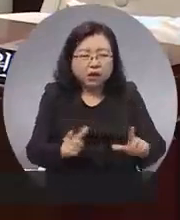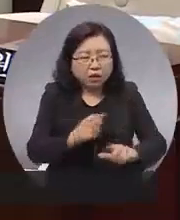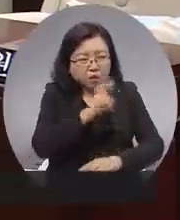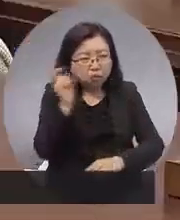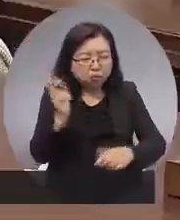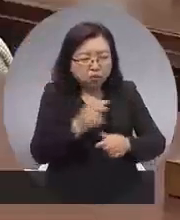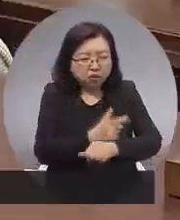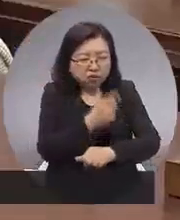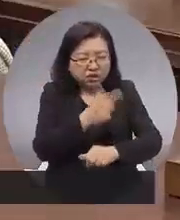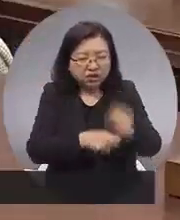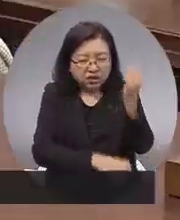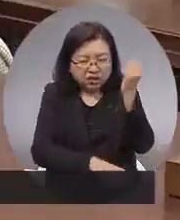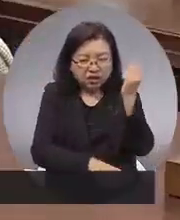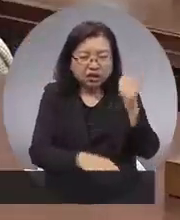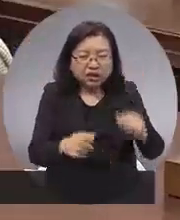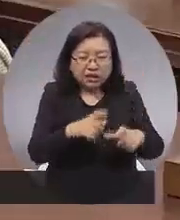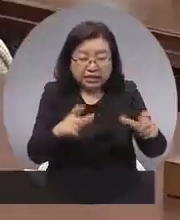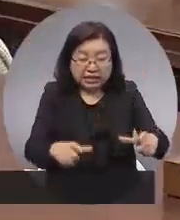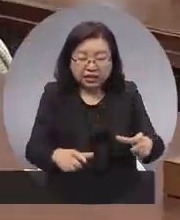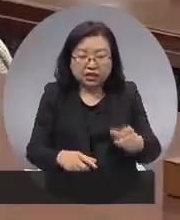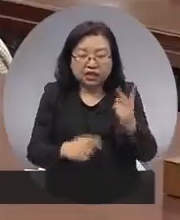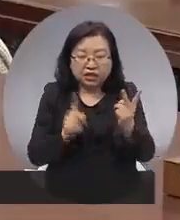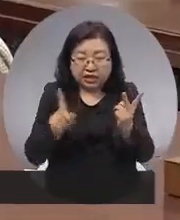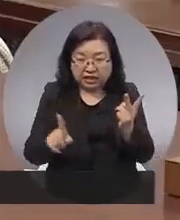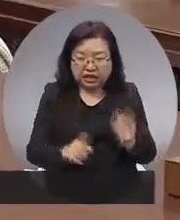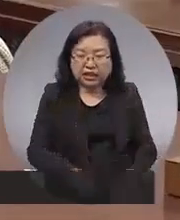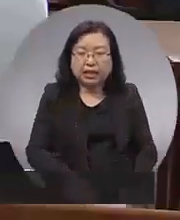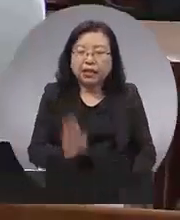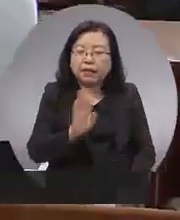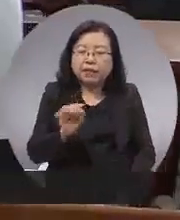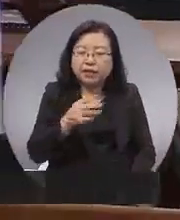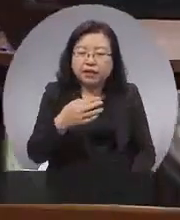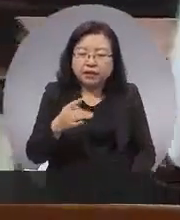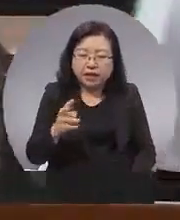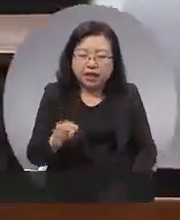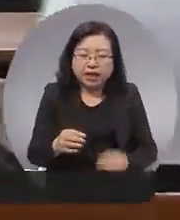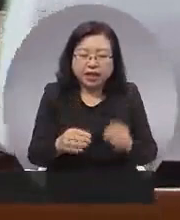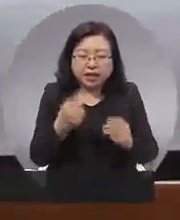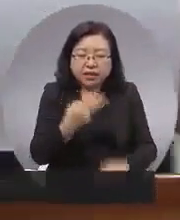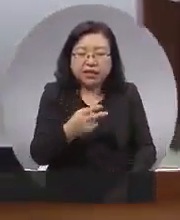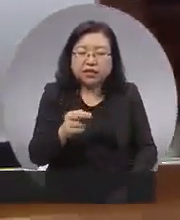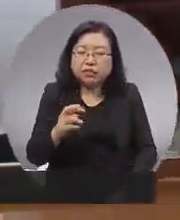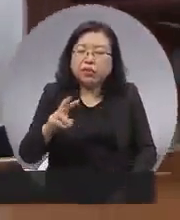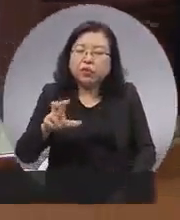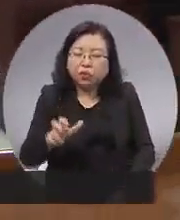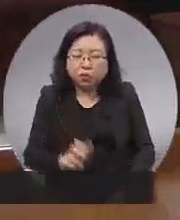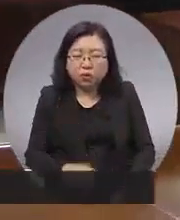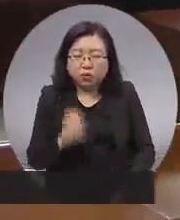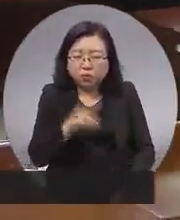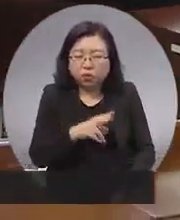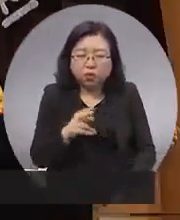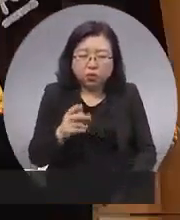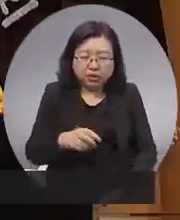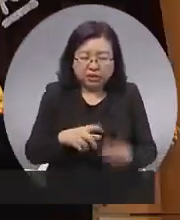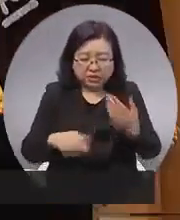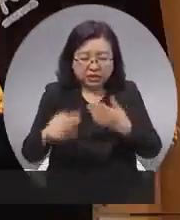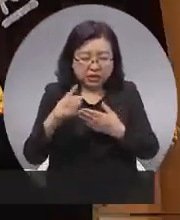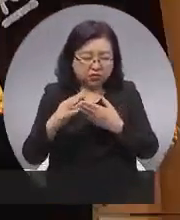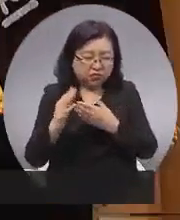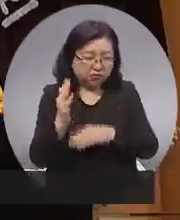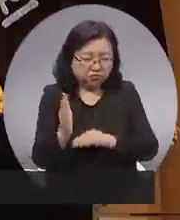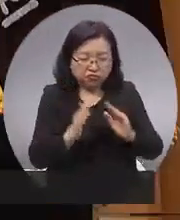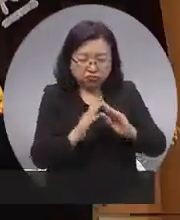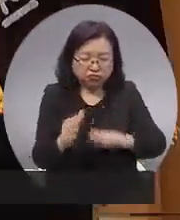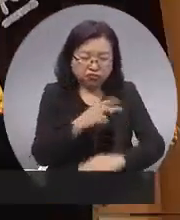지역 후 2대 1 비례의 2.25 대의를 시 군의원 n 지역구 1.7 3대